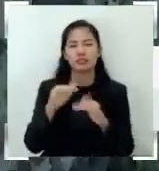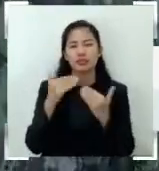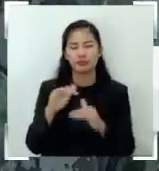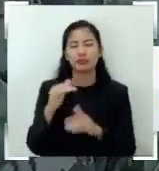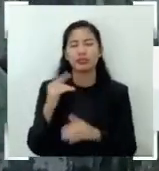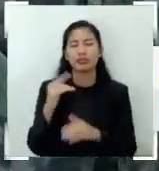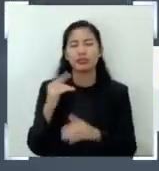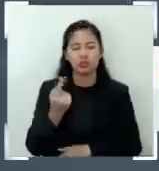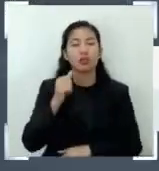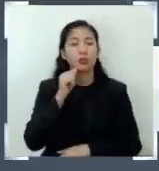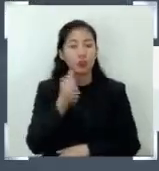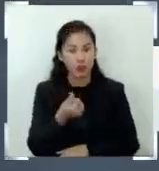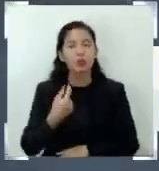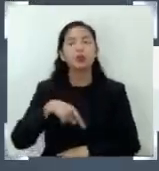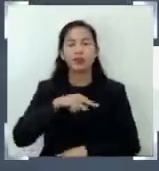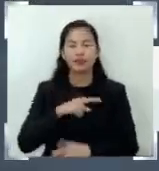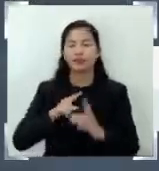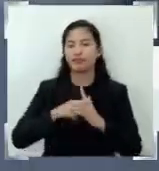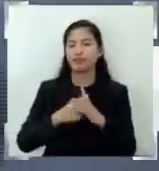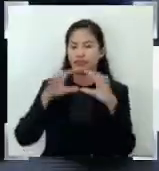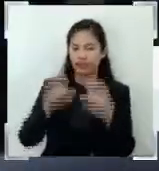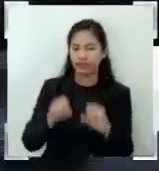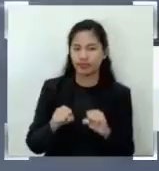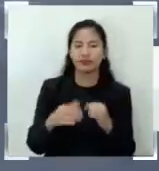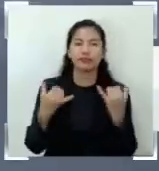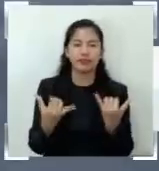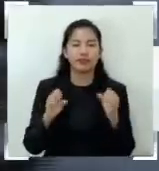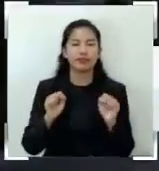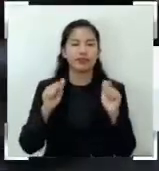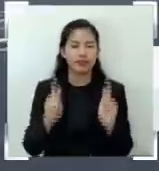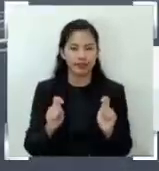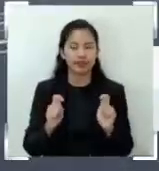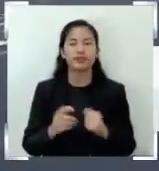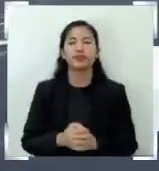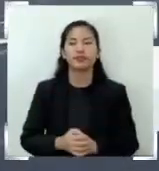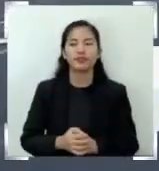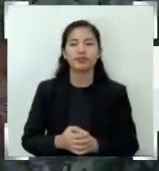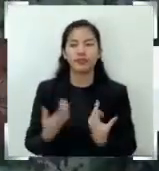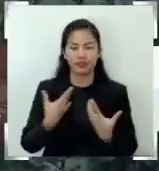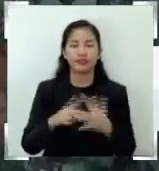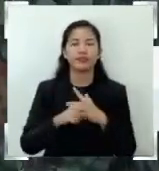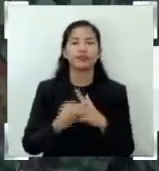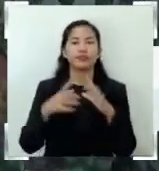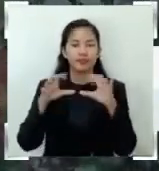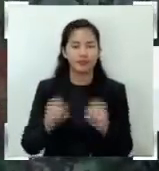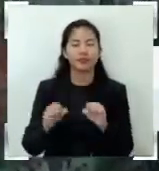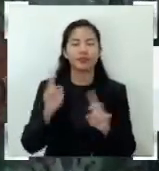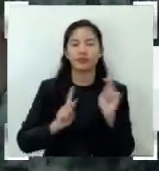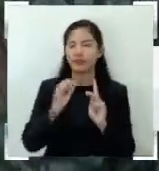ay manghuhuli na po tayo. Ngayong Sabado, sisimulang manghuli roon ng mga lalabag sa minimum health protocols. Yung unang huli